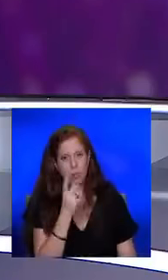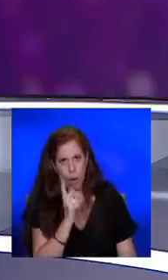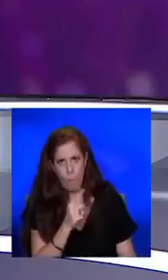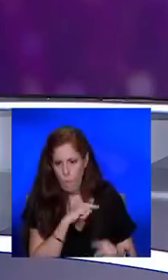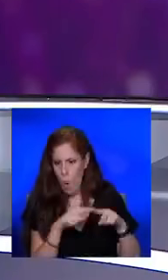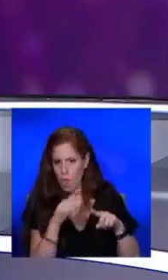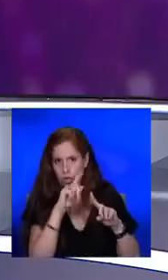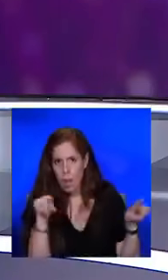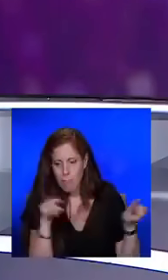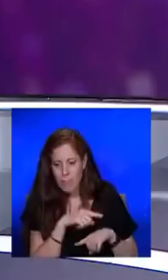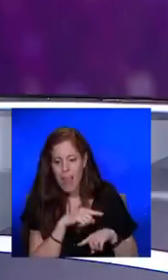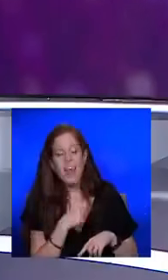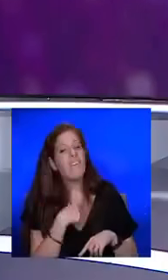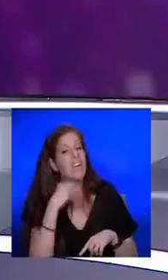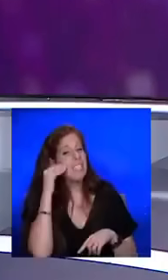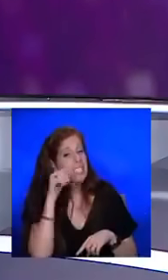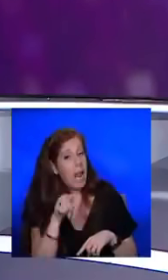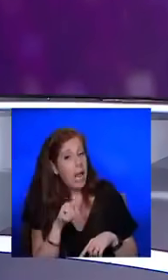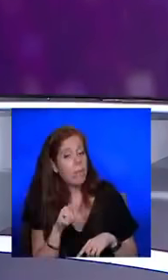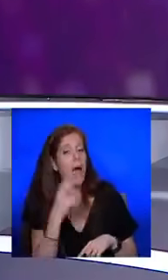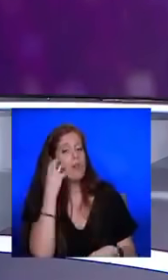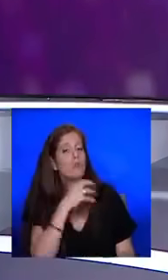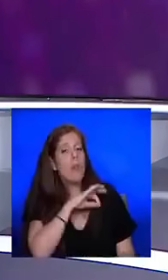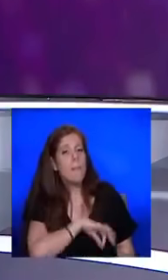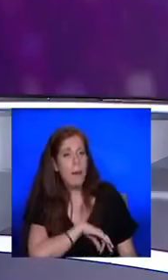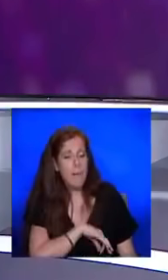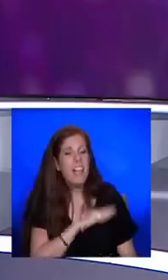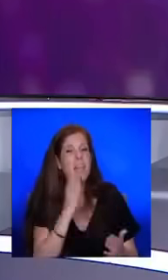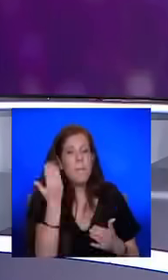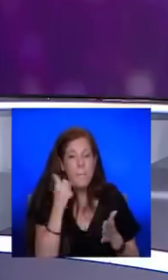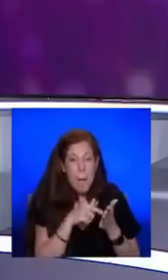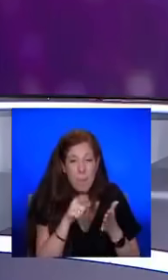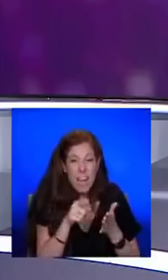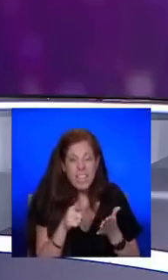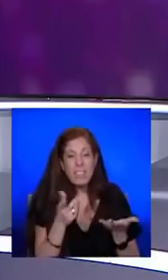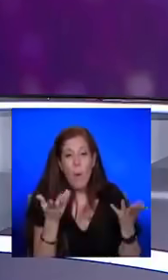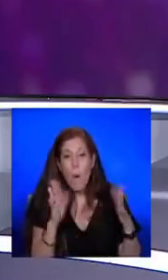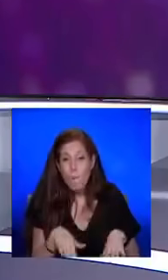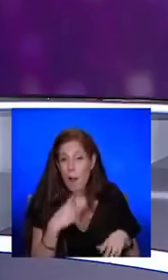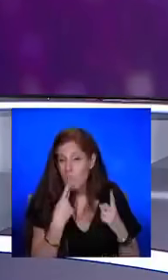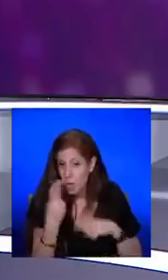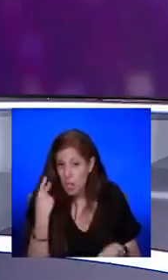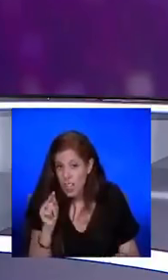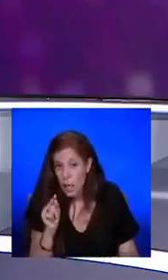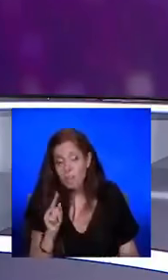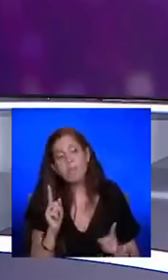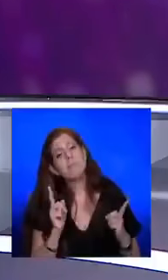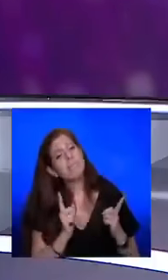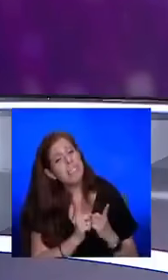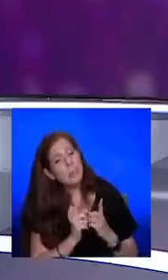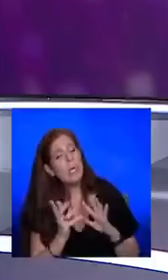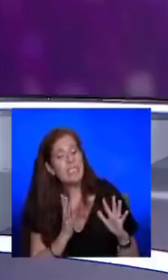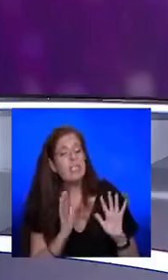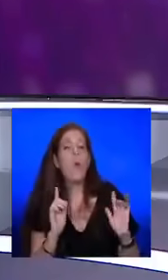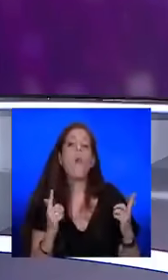חודש. ואני אזכיר לכם רק שליברמן כבר הפיל פעם ממשלה בגלל חוק הגיוס אי שם לפני שנתיים. בקיצור, איך נאמר,